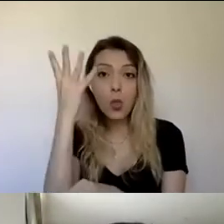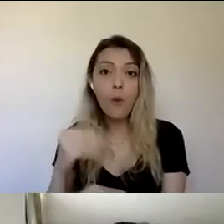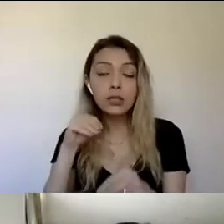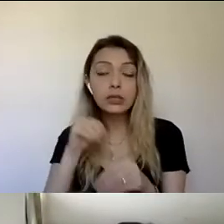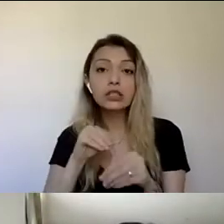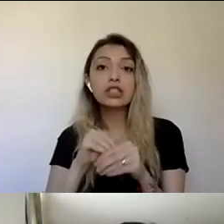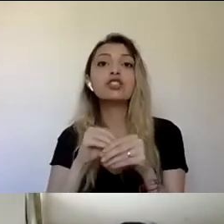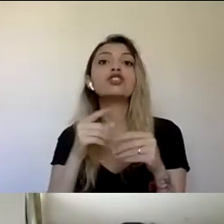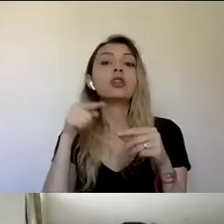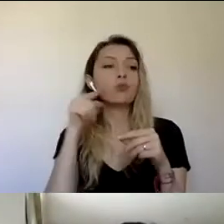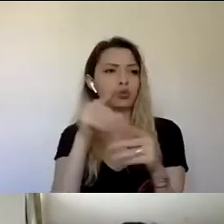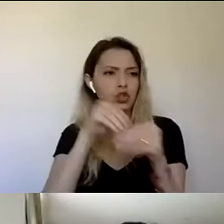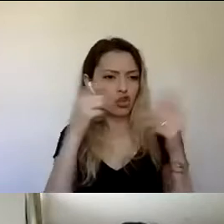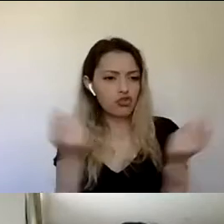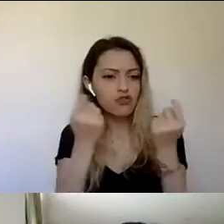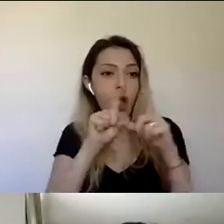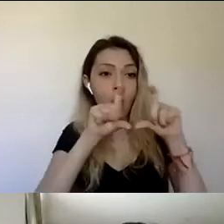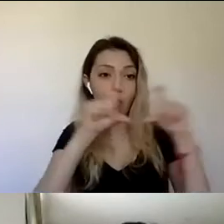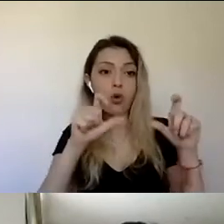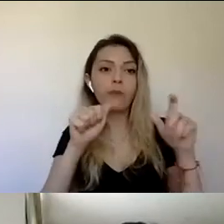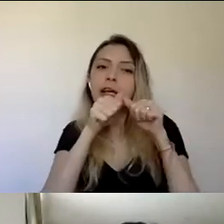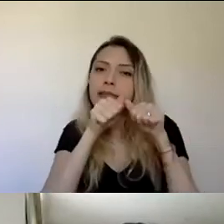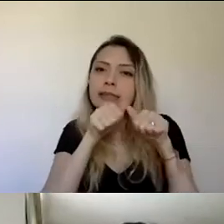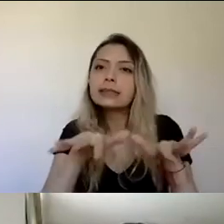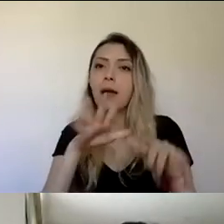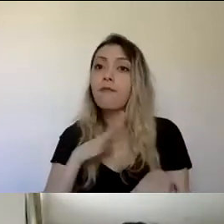var mı, sistemler var mı diye teker teker